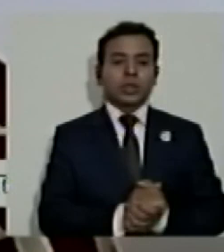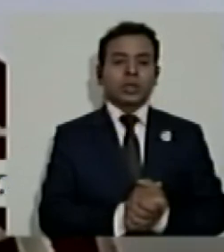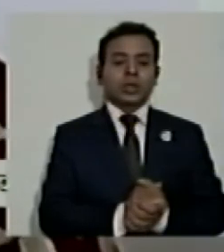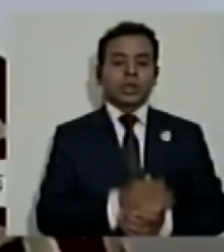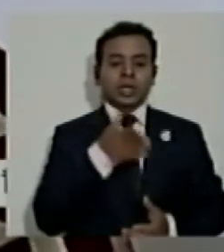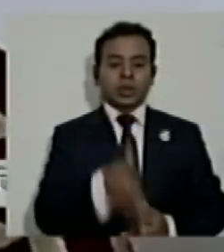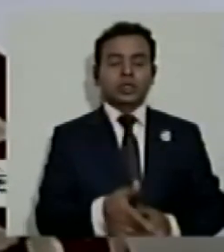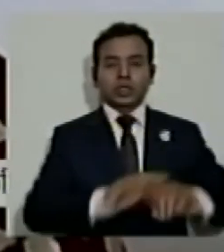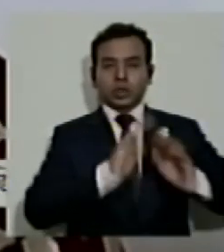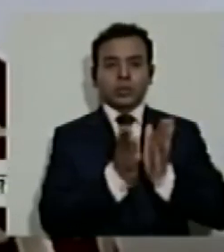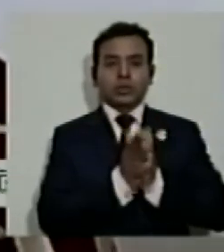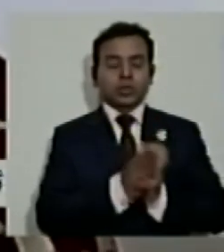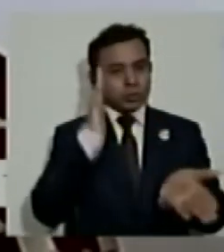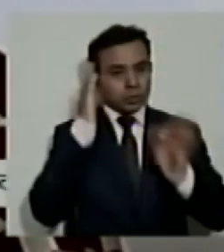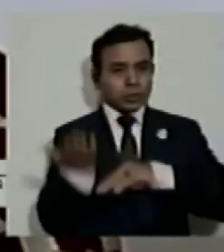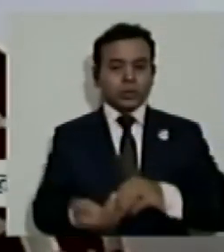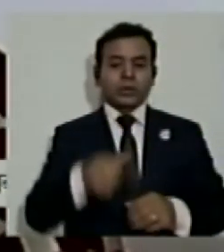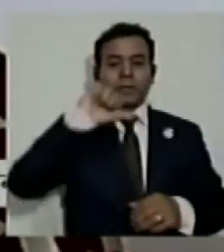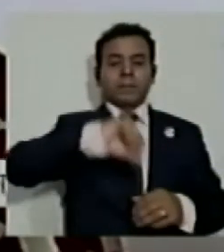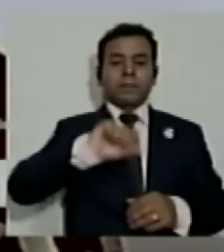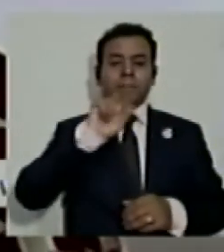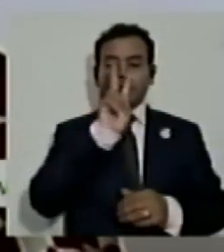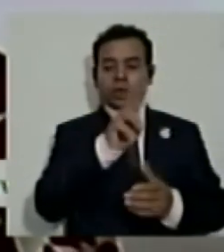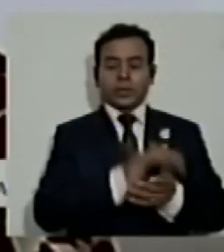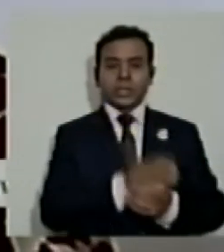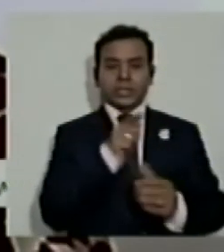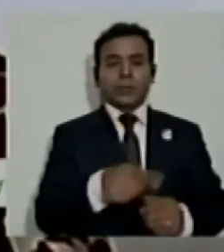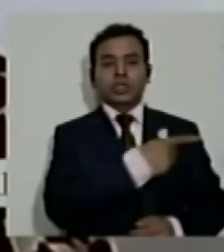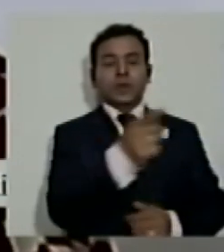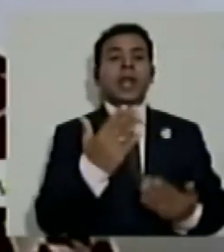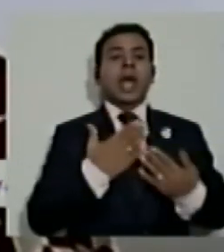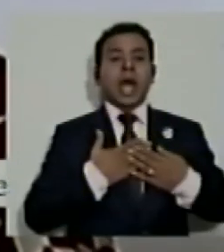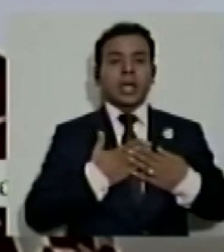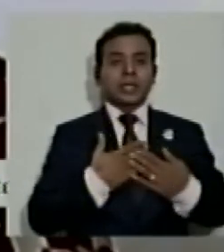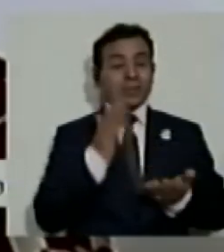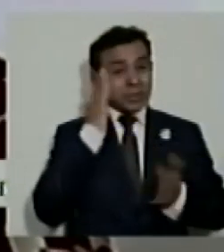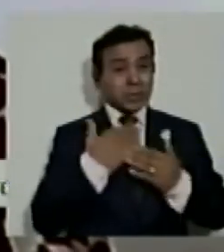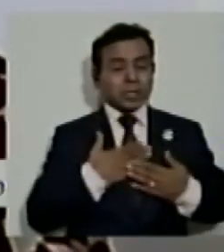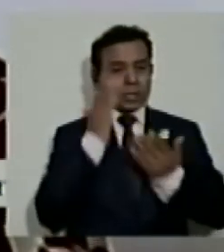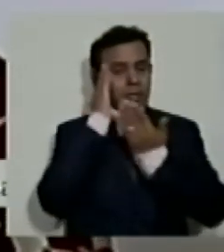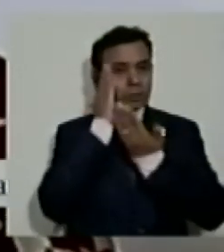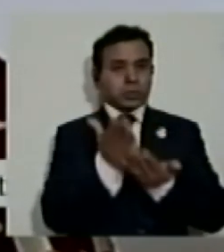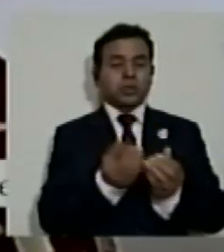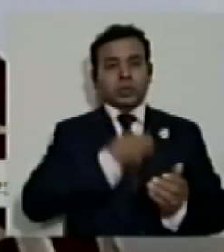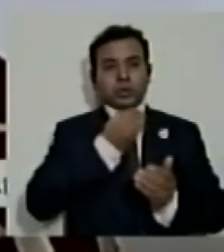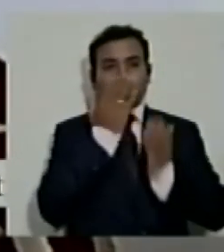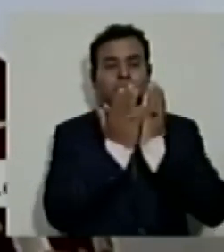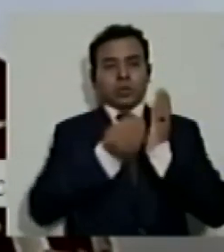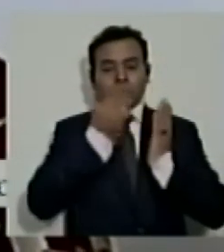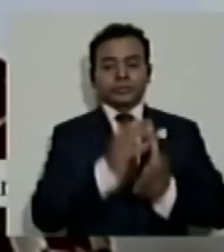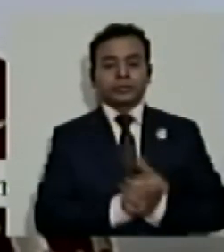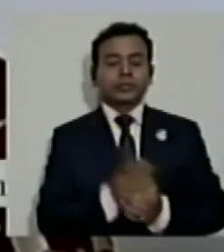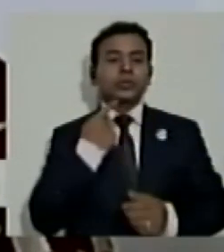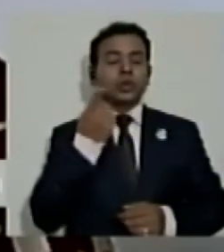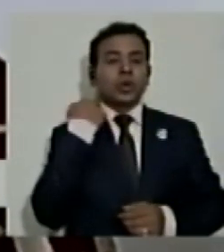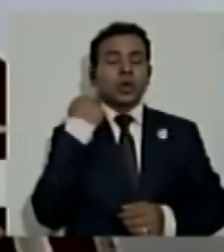আত্মার মাগফিরাত কামনা করছি। পরপর দুটো পরীক্ষায় সংক্রমণ নেই এরকম চিহ্নিত